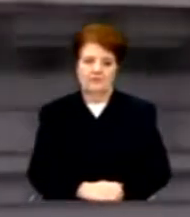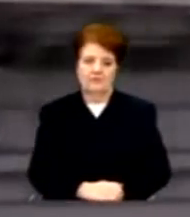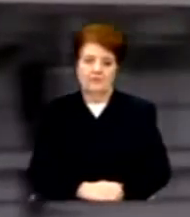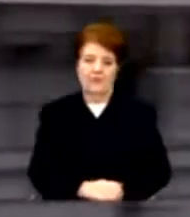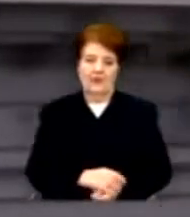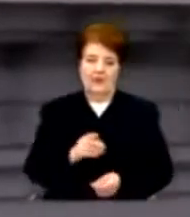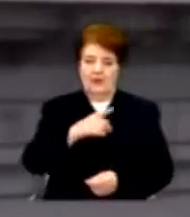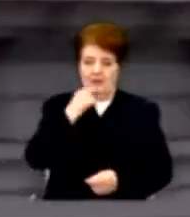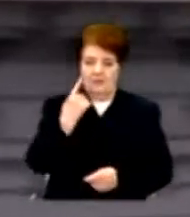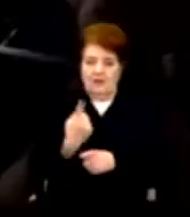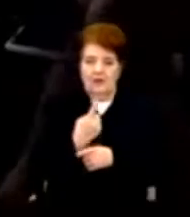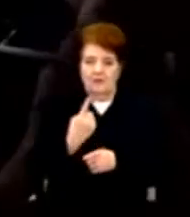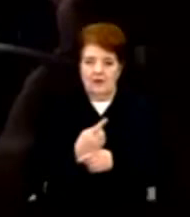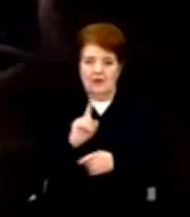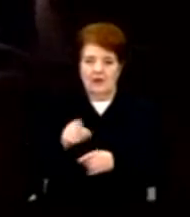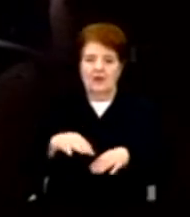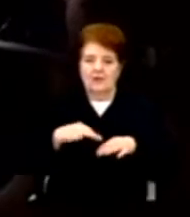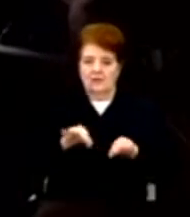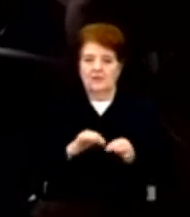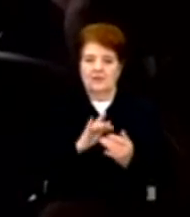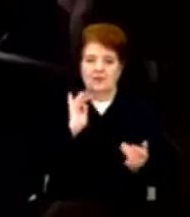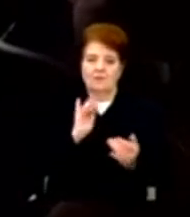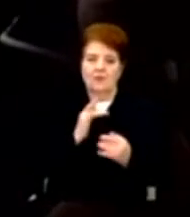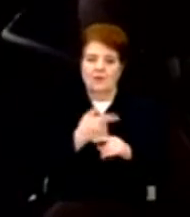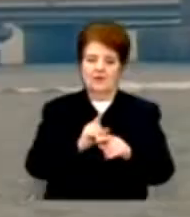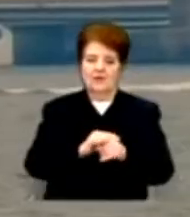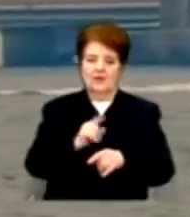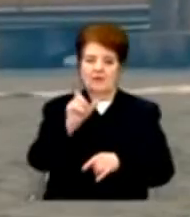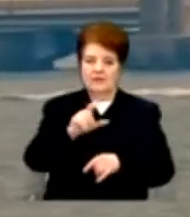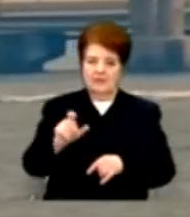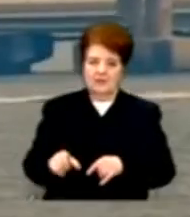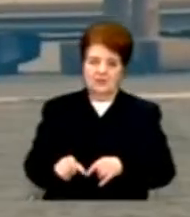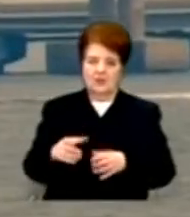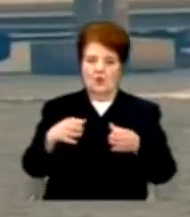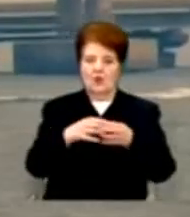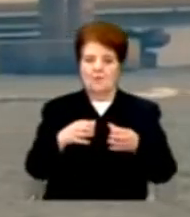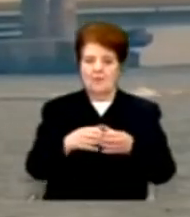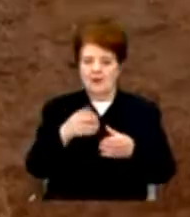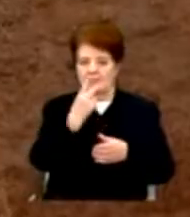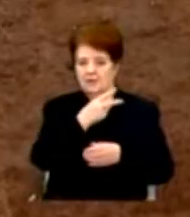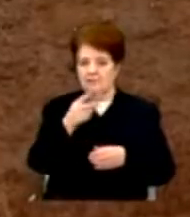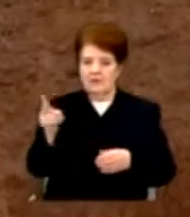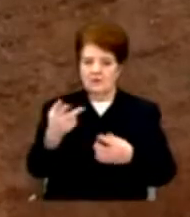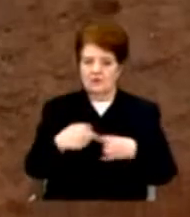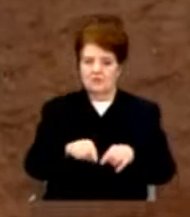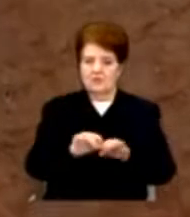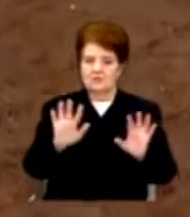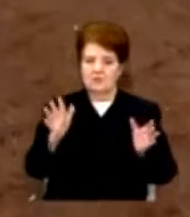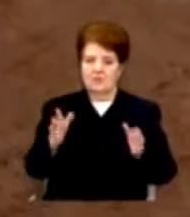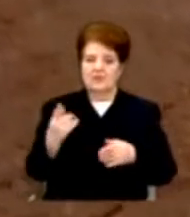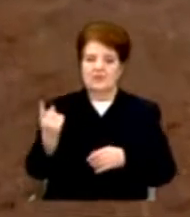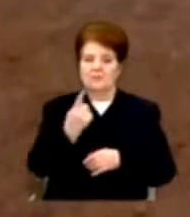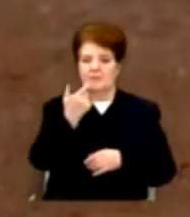Liderul rus a fost prima persoană care a traversat podul la bordul unui tren de pasageri. A făcut o campanie de imagine din acest moment, urcând în